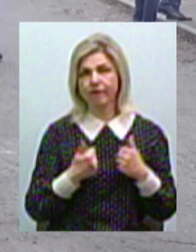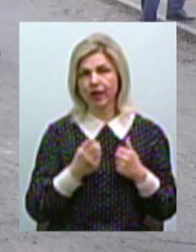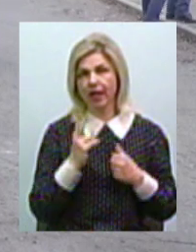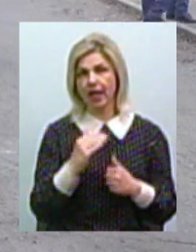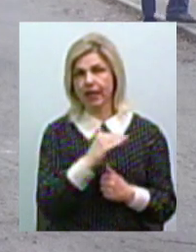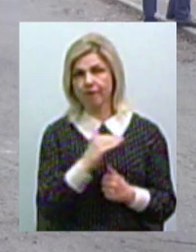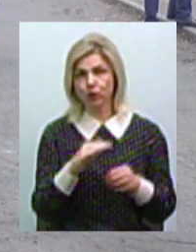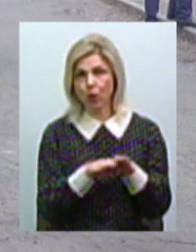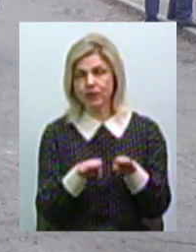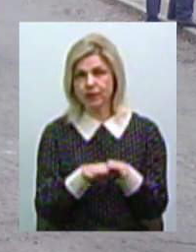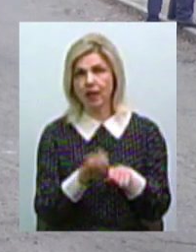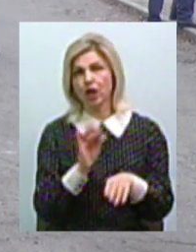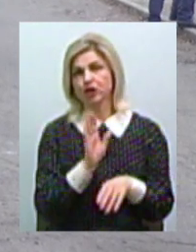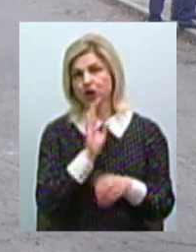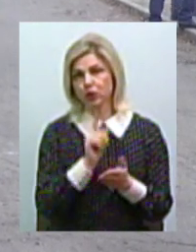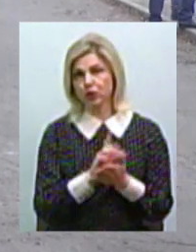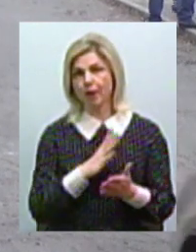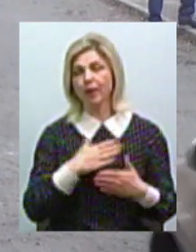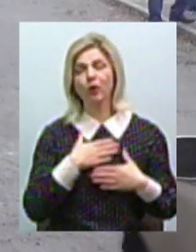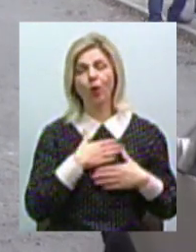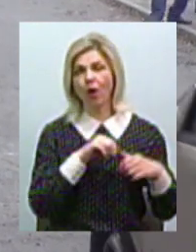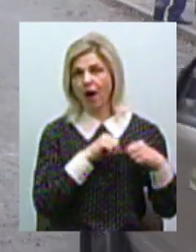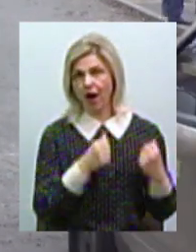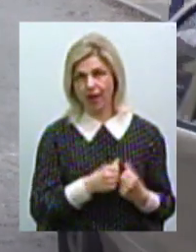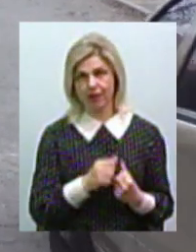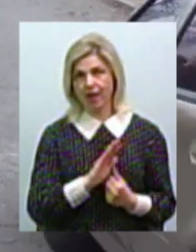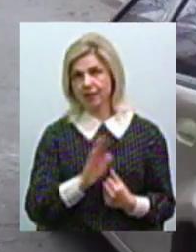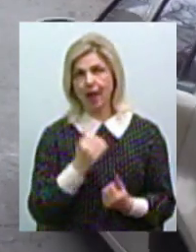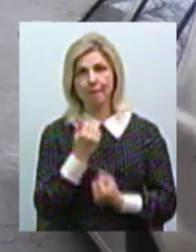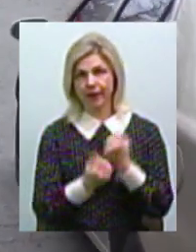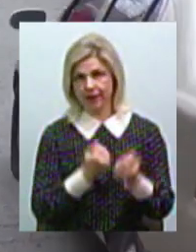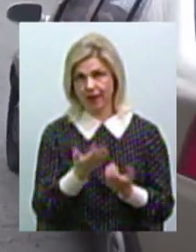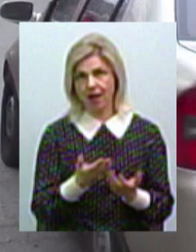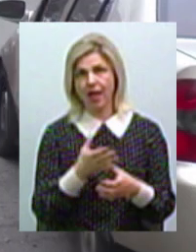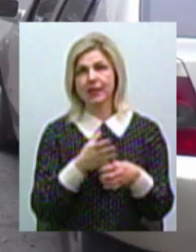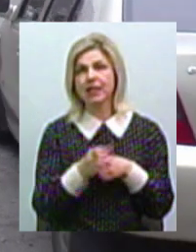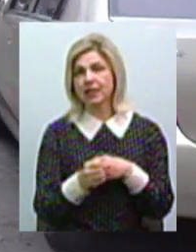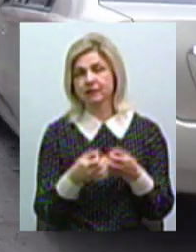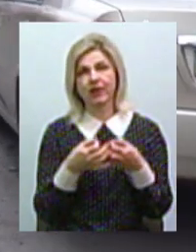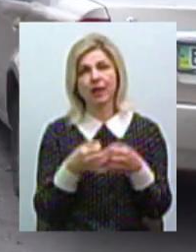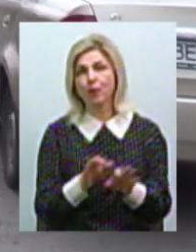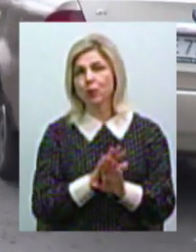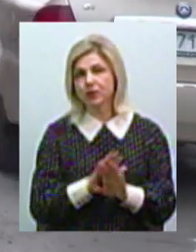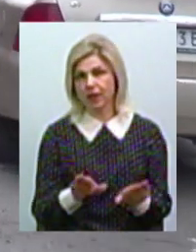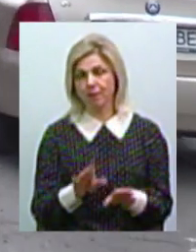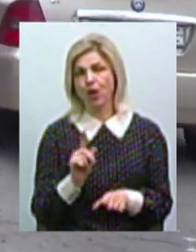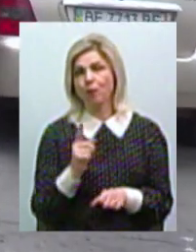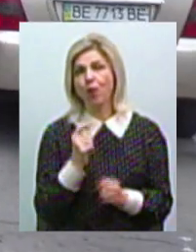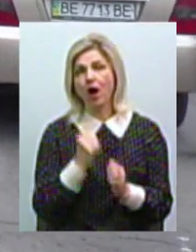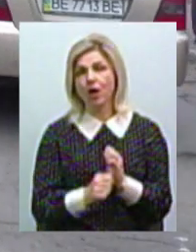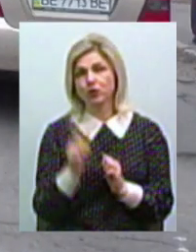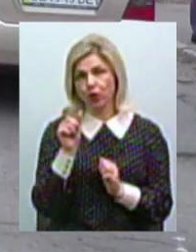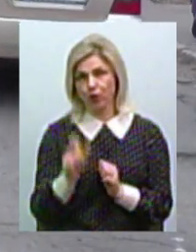жінка повинна бути кохана, а не бита. І насильство – це неприпустимо, тому що кожна людина